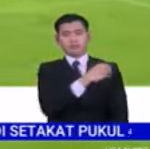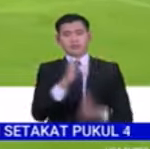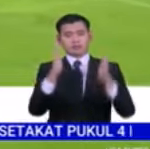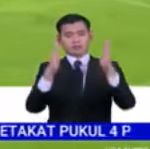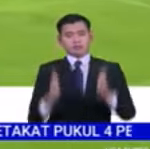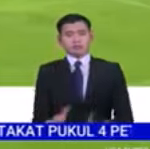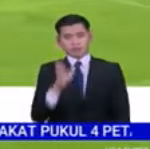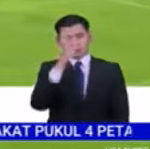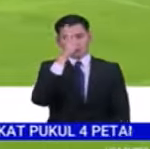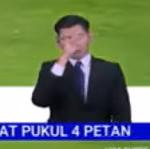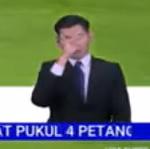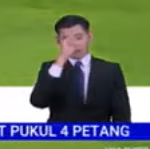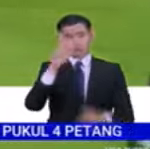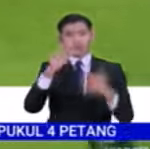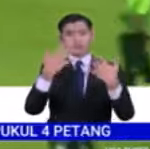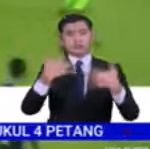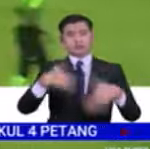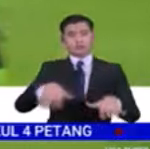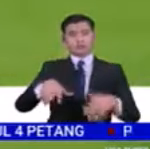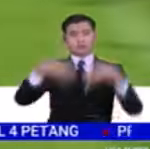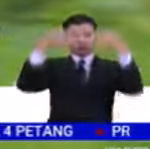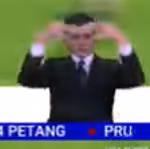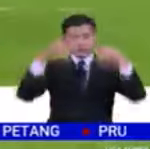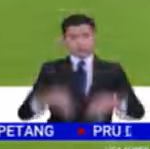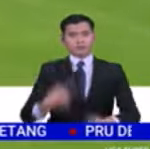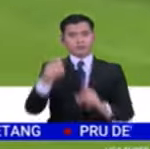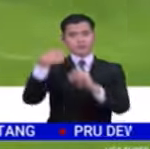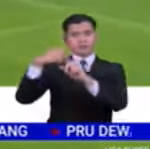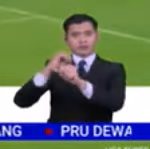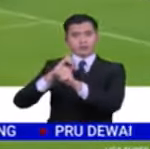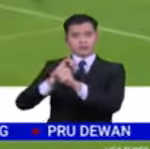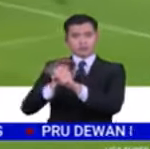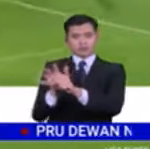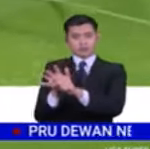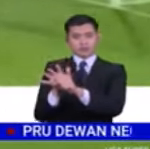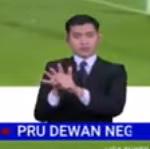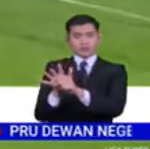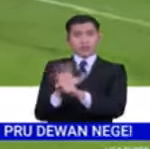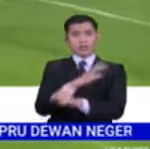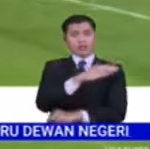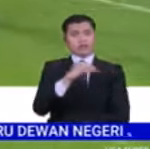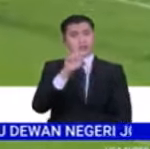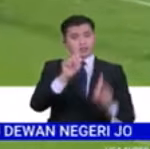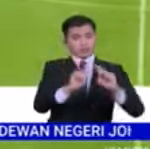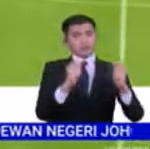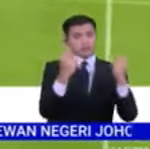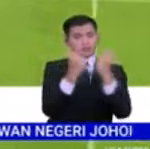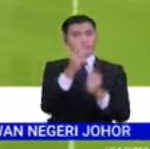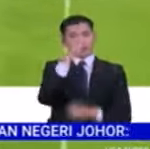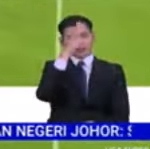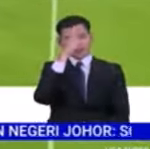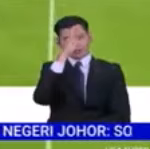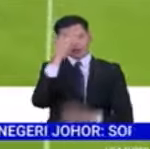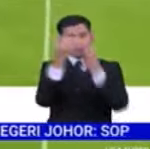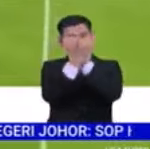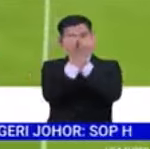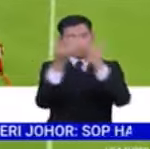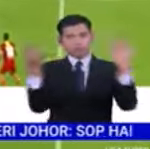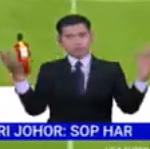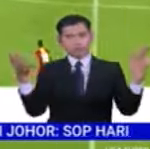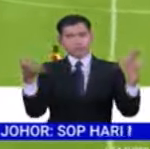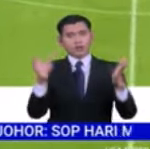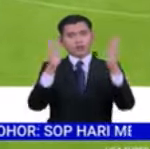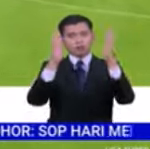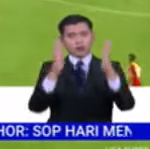disahkan positif komik 19 selepas ujian saringan artike antigen sementara itu melalui United menerusi media sosial menemukan